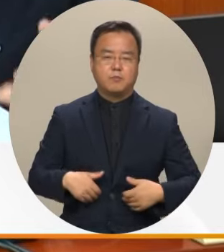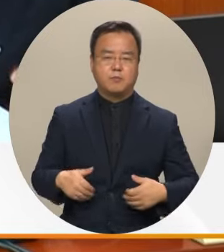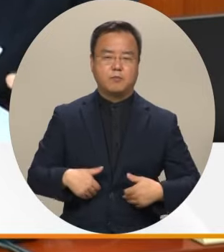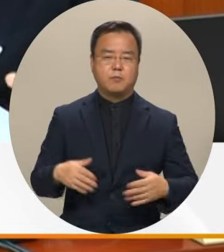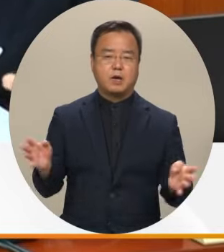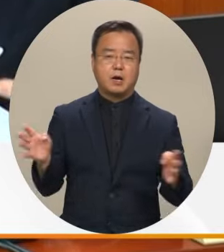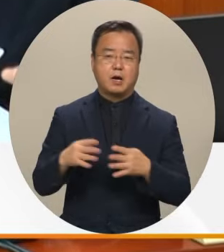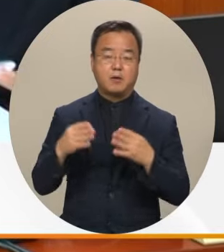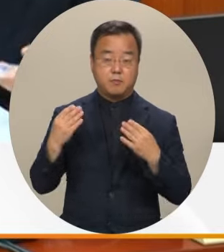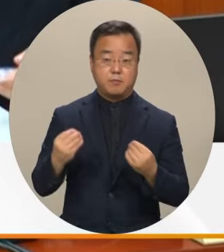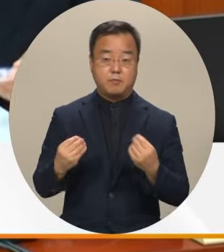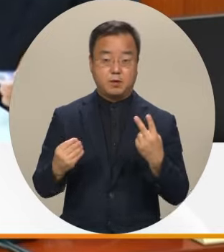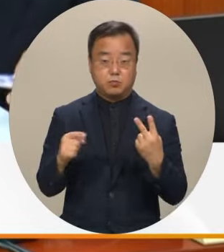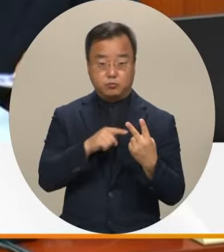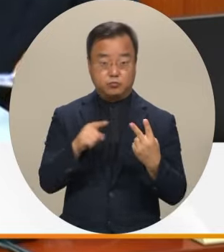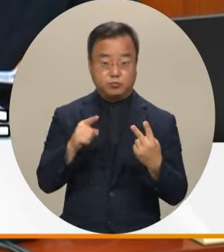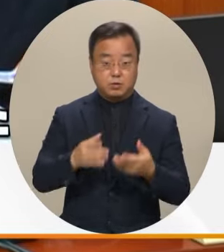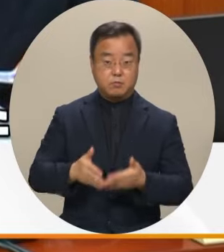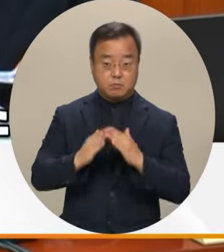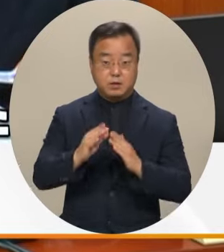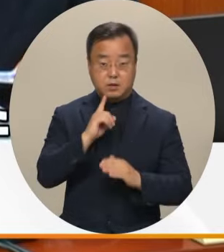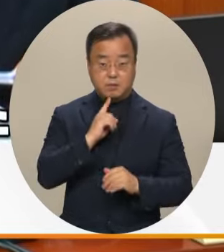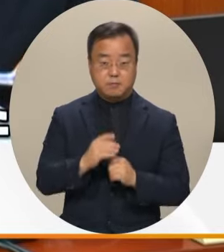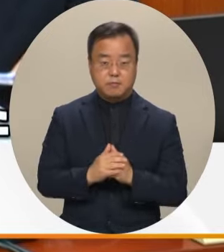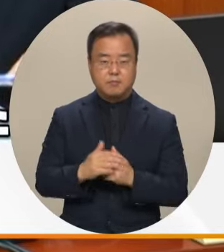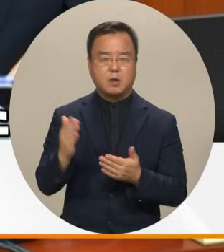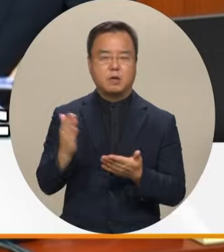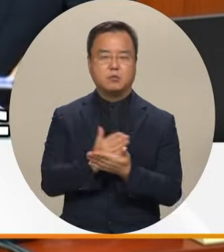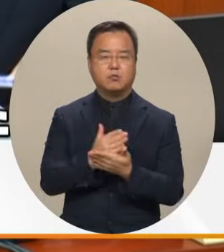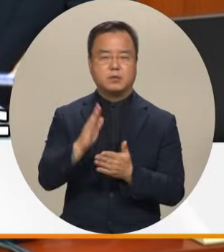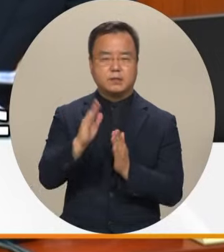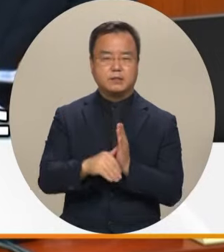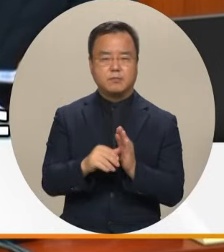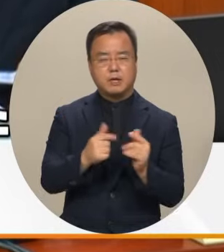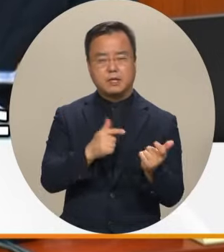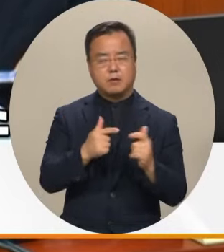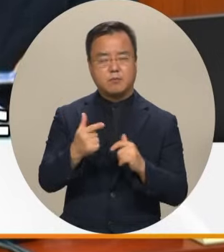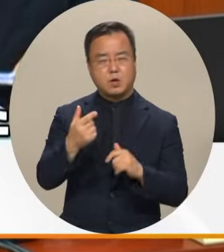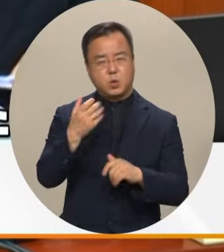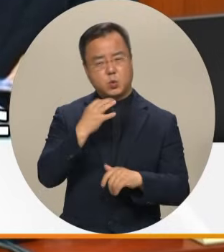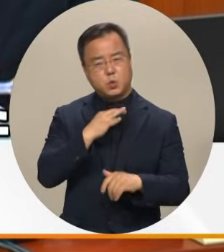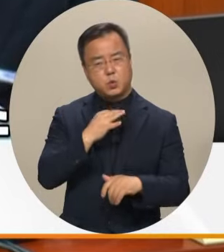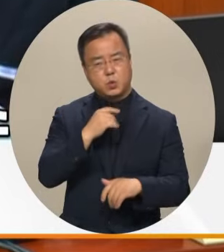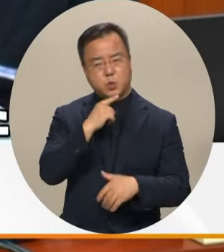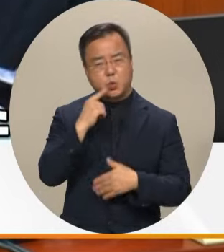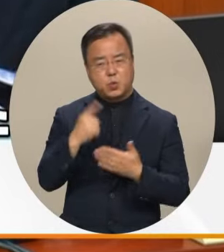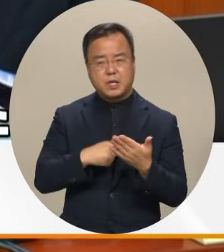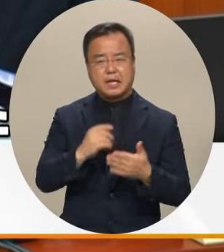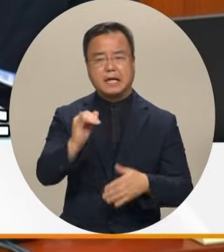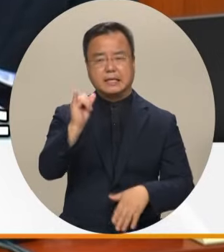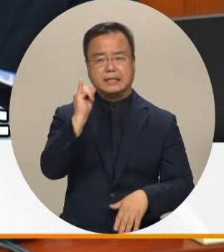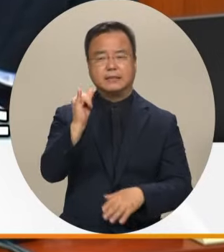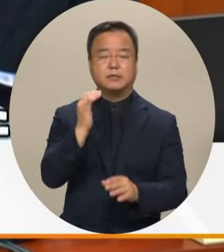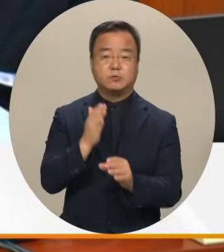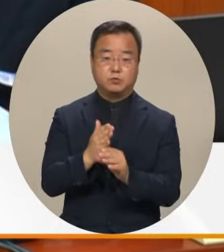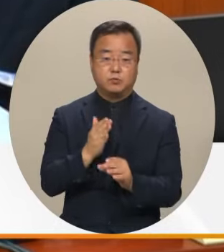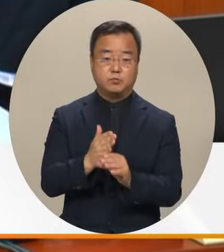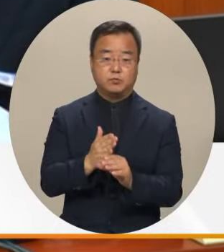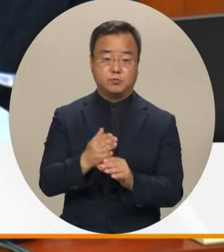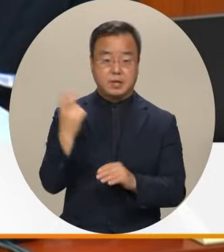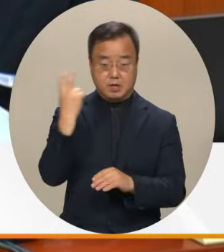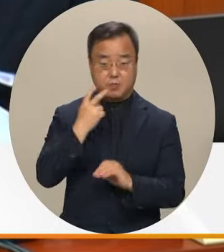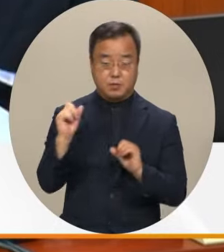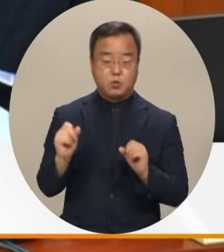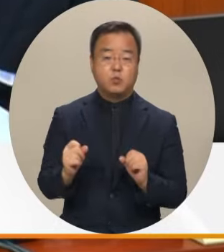해오면 두 군데 다 해 주신다는 분산되 때 나오는 또 여러 가지 비효율이 있기 때문에 그 부분에 대한 또 이제 검토도